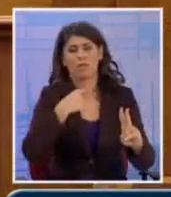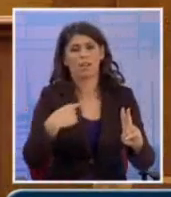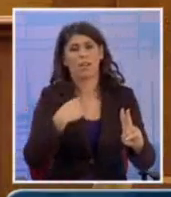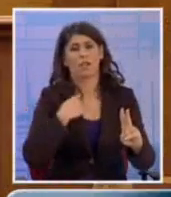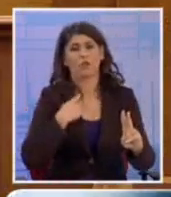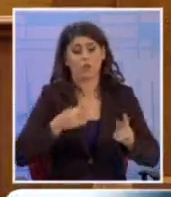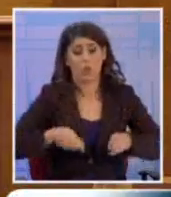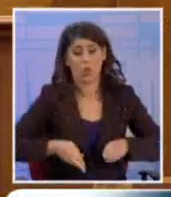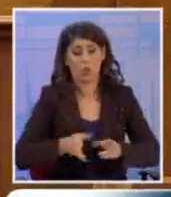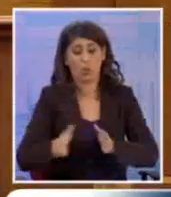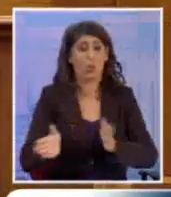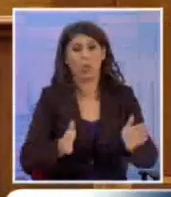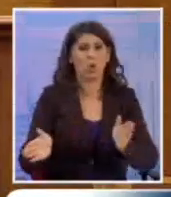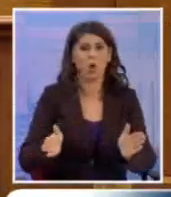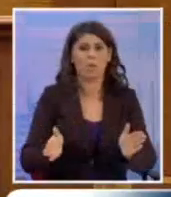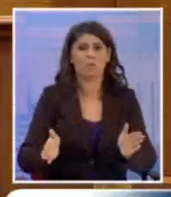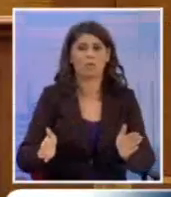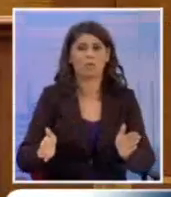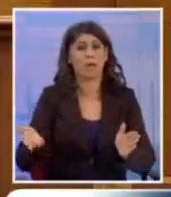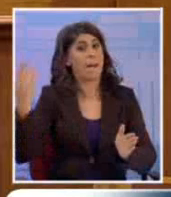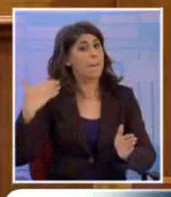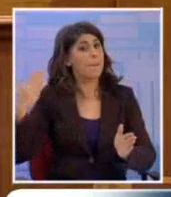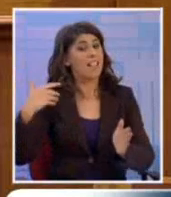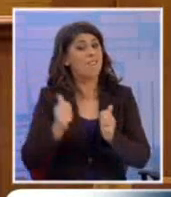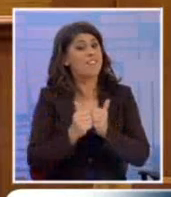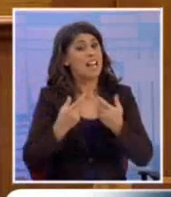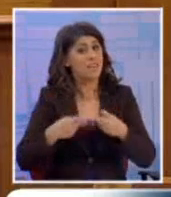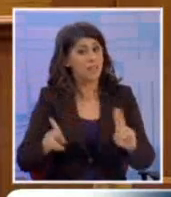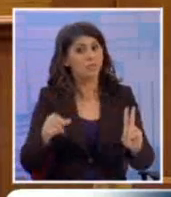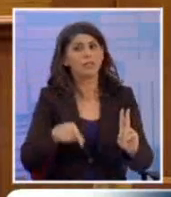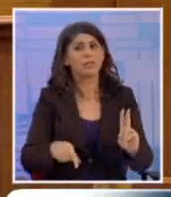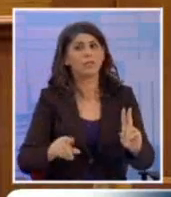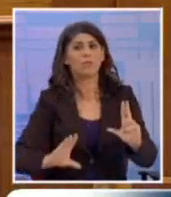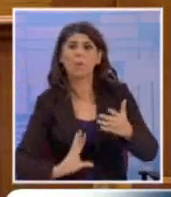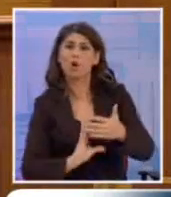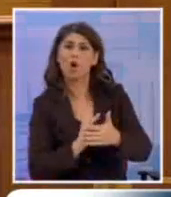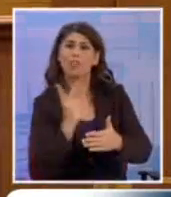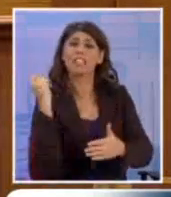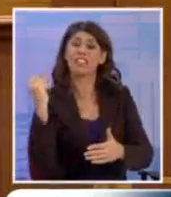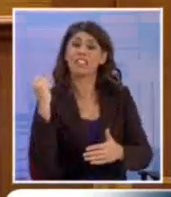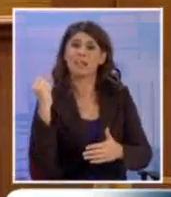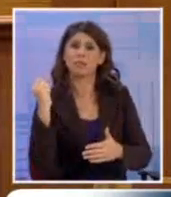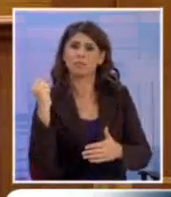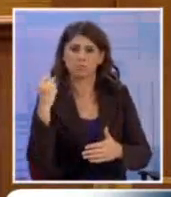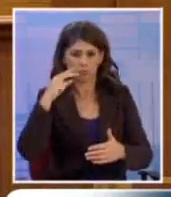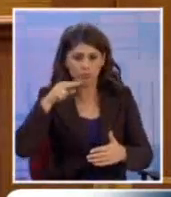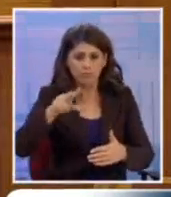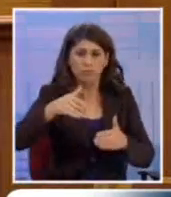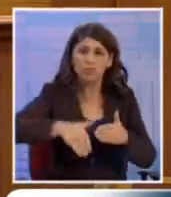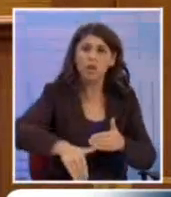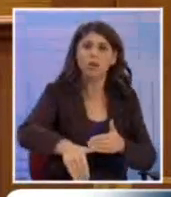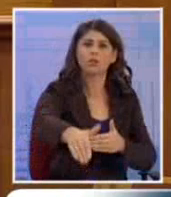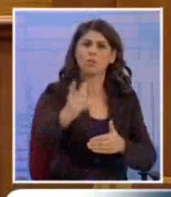το δρόμο του. Μιας κάποτε παλιά ο φιλελευθερισμός ήταν μια προοδευτική δύναμη που κοίταγε μπροστά, που